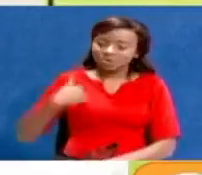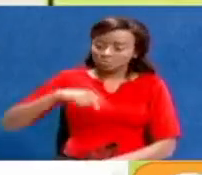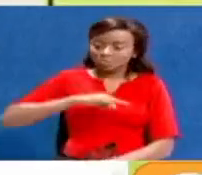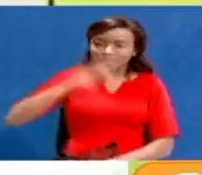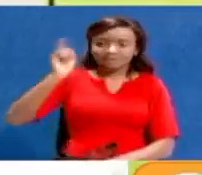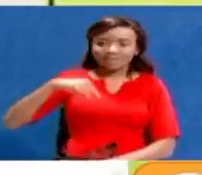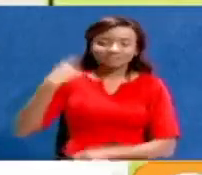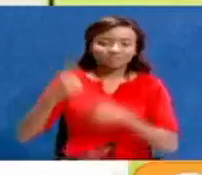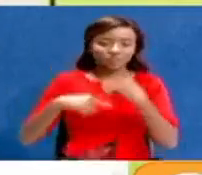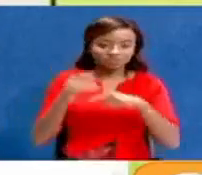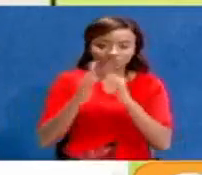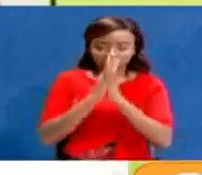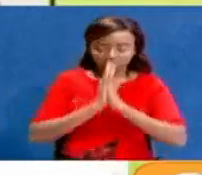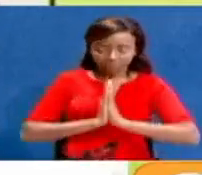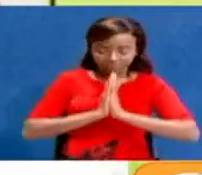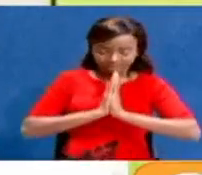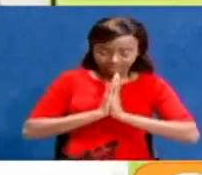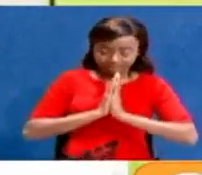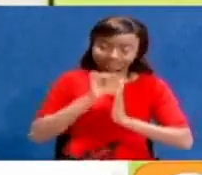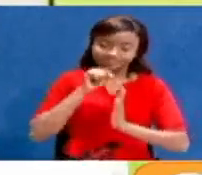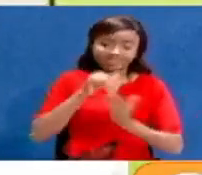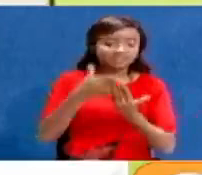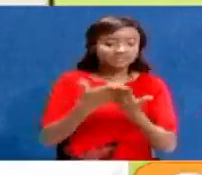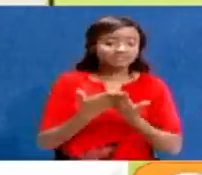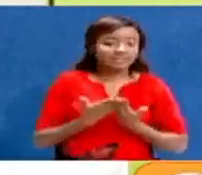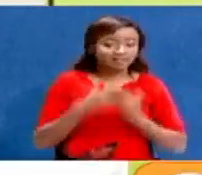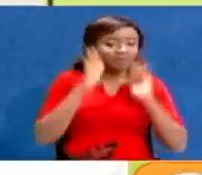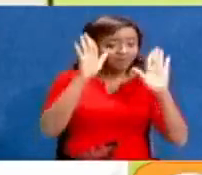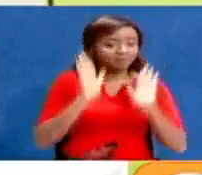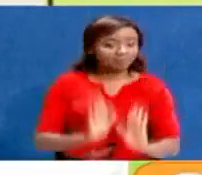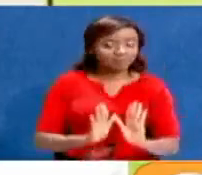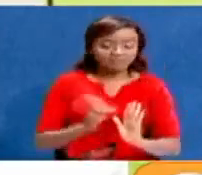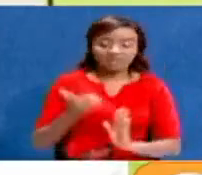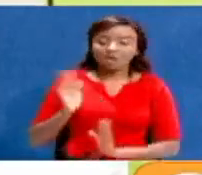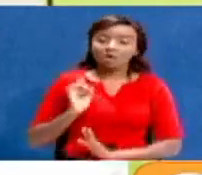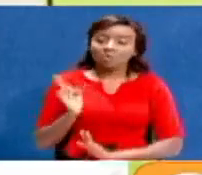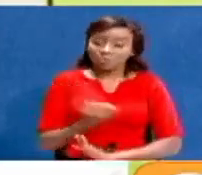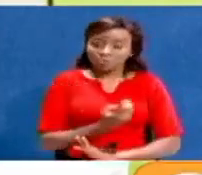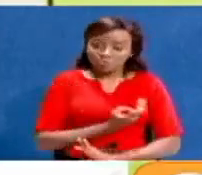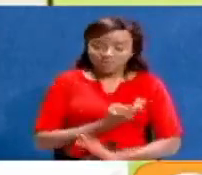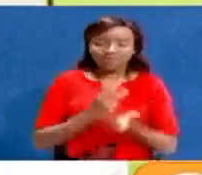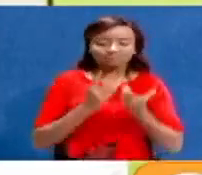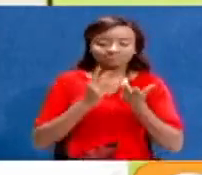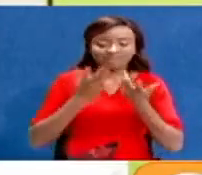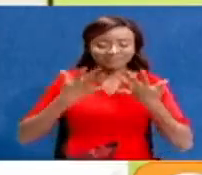kuomba. Maombi ni muhimu sana. Na sisi lazima kama binadamu